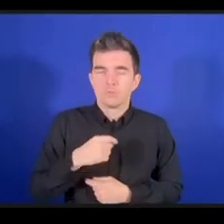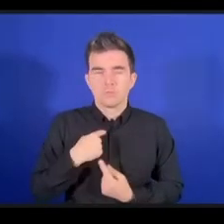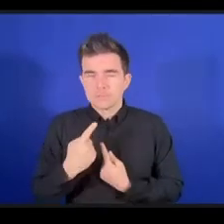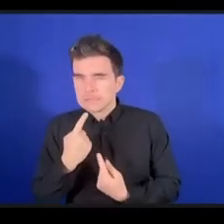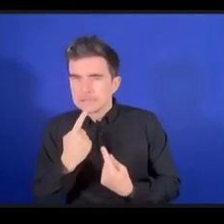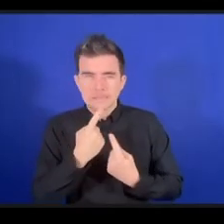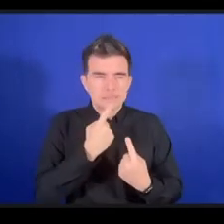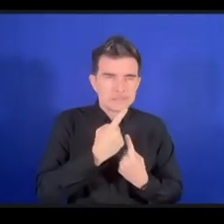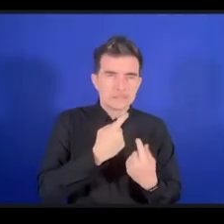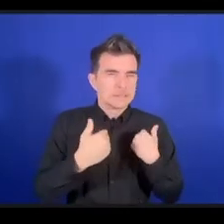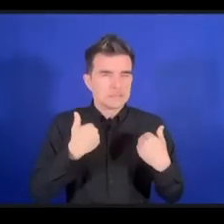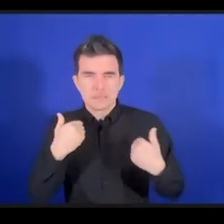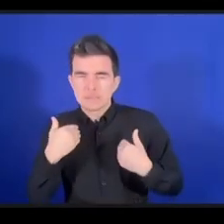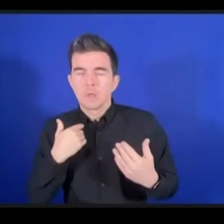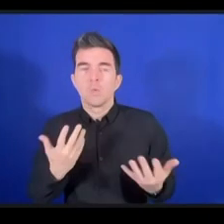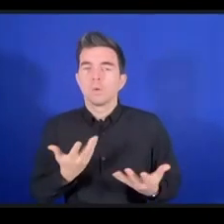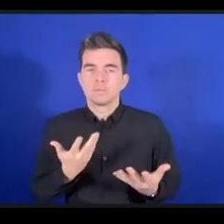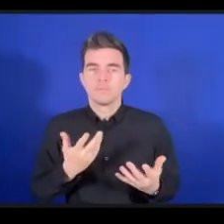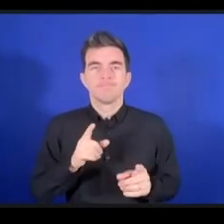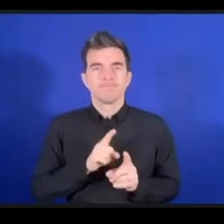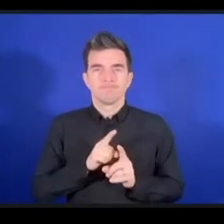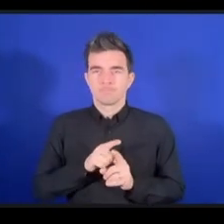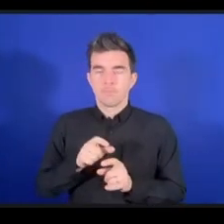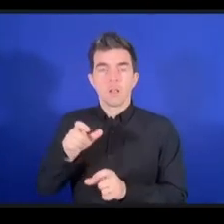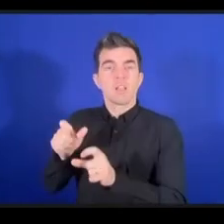网，没有上网的人呢